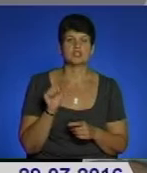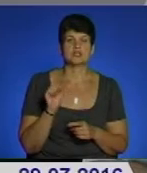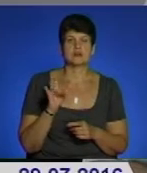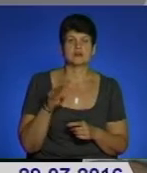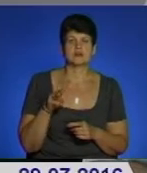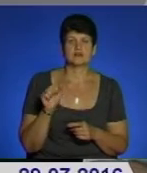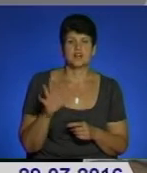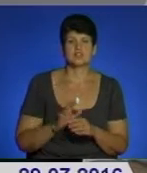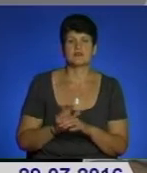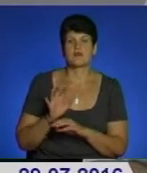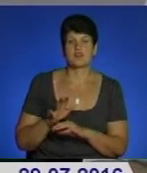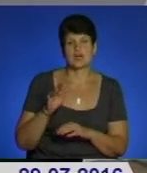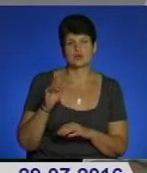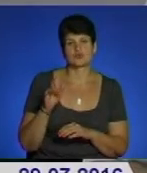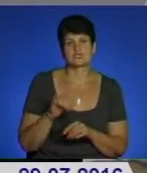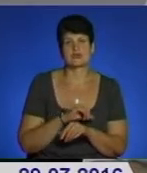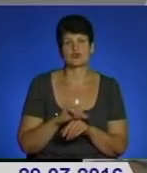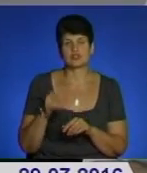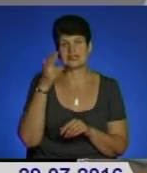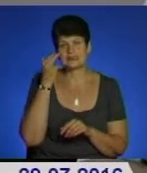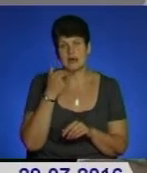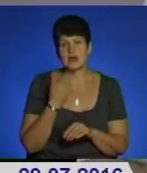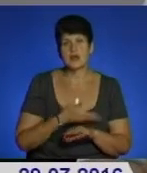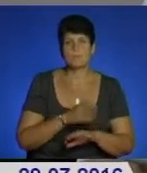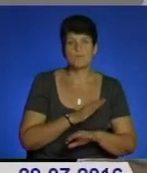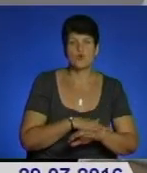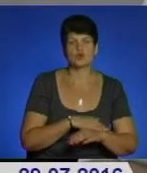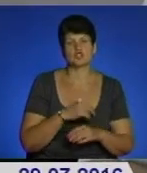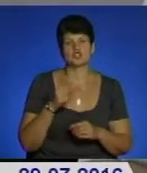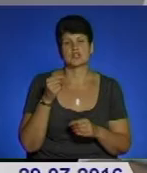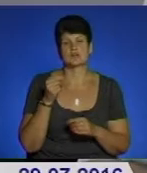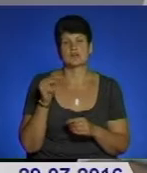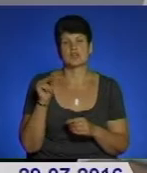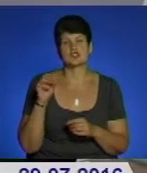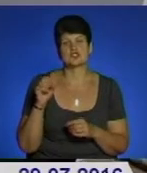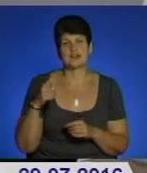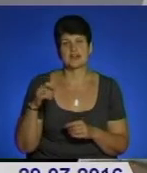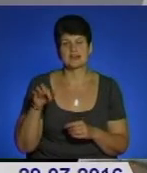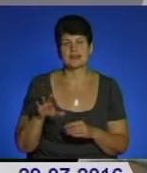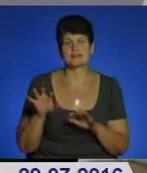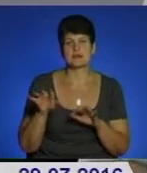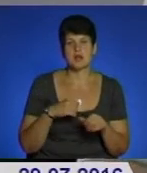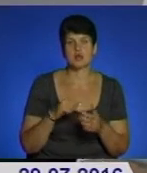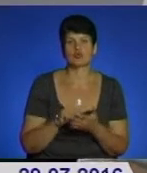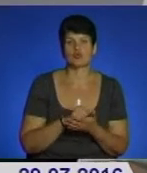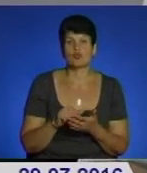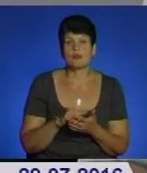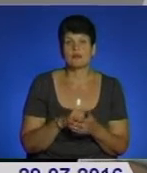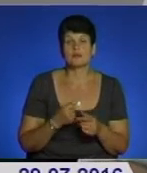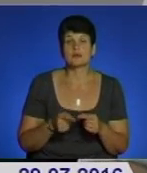за кордон. Італія, Польща, Чехія, де забирають документи і така безвихідь,